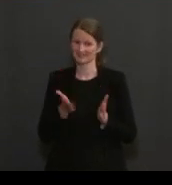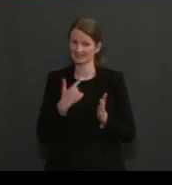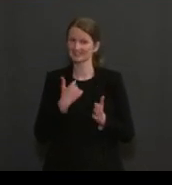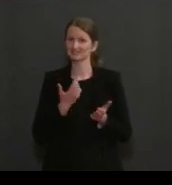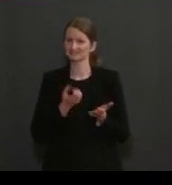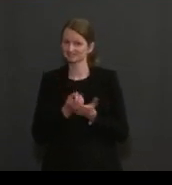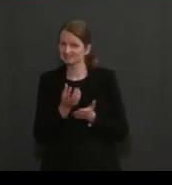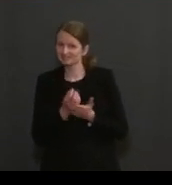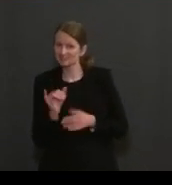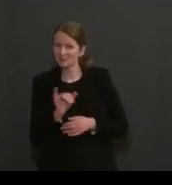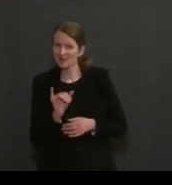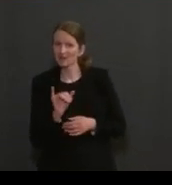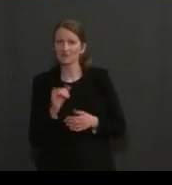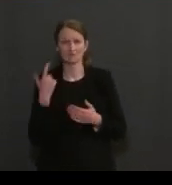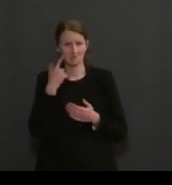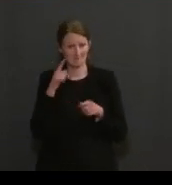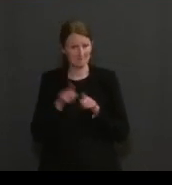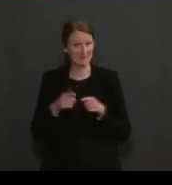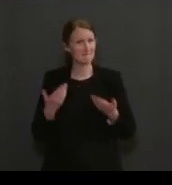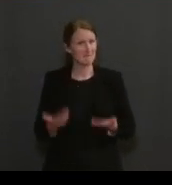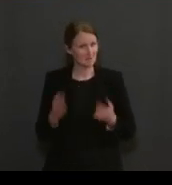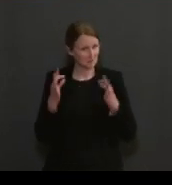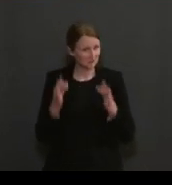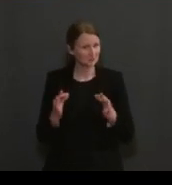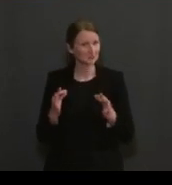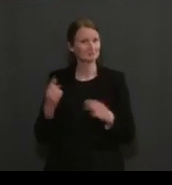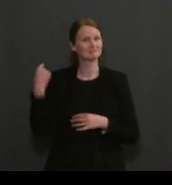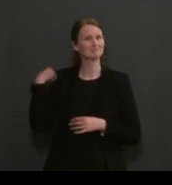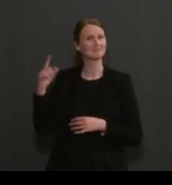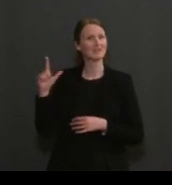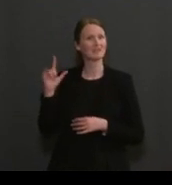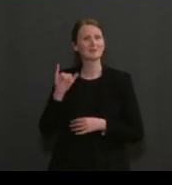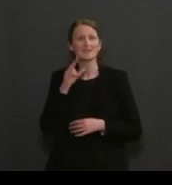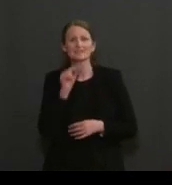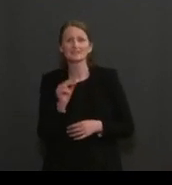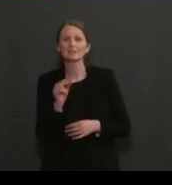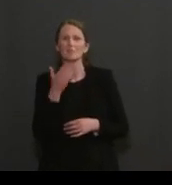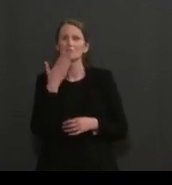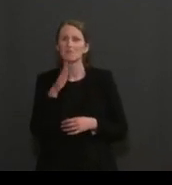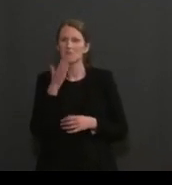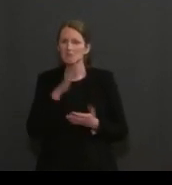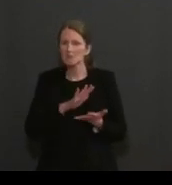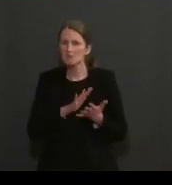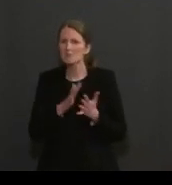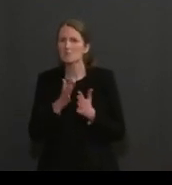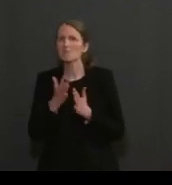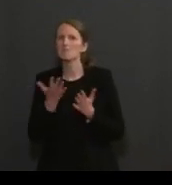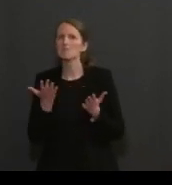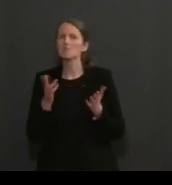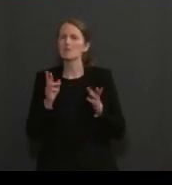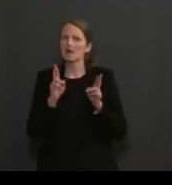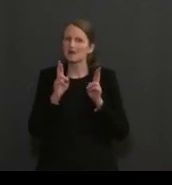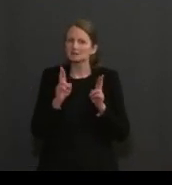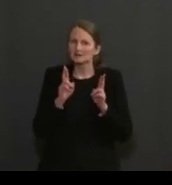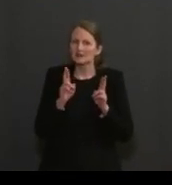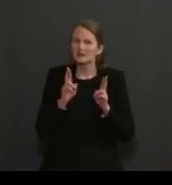continuation des choses aujourd'hui. On avait constaté des points positifs dans l'évolution des chiffres et heureusement ces tendances positives